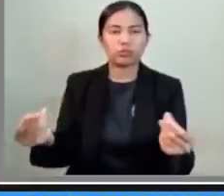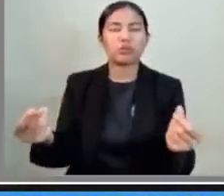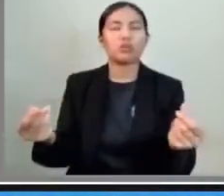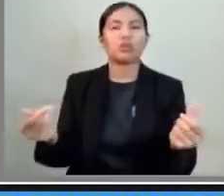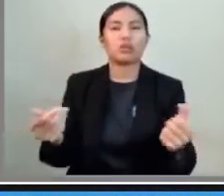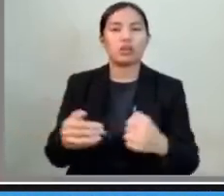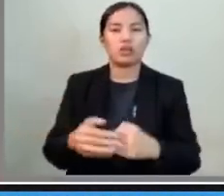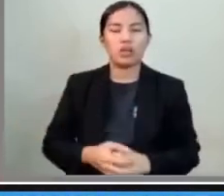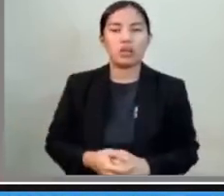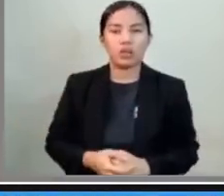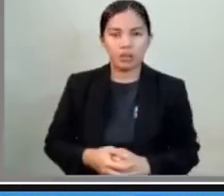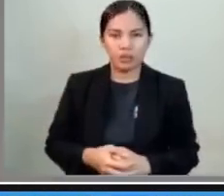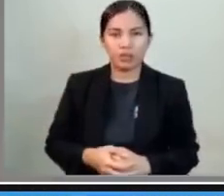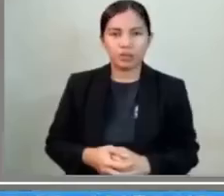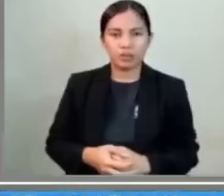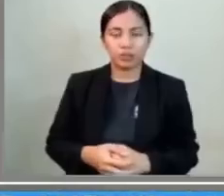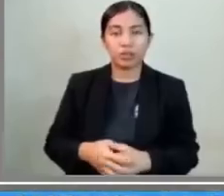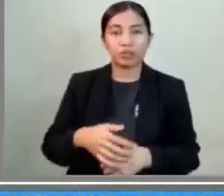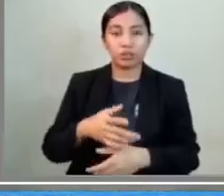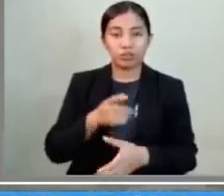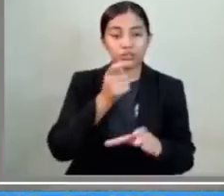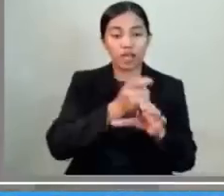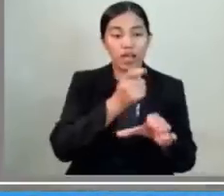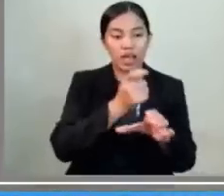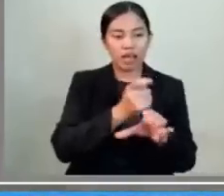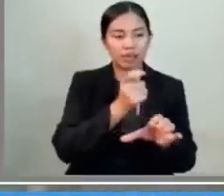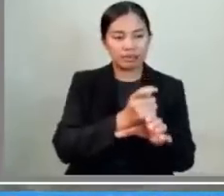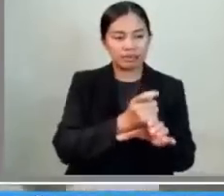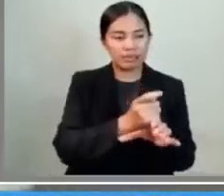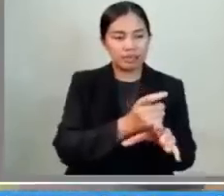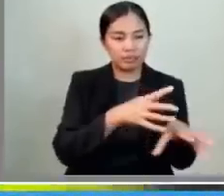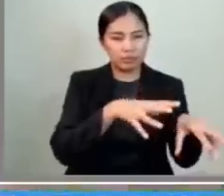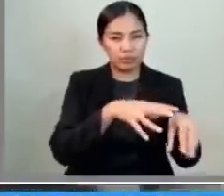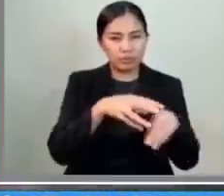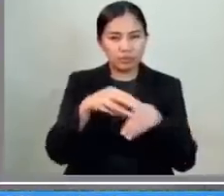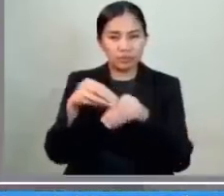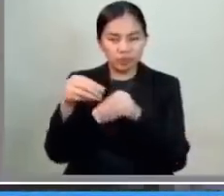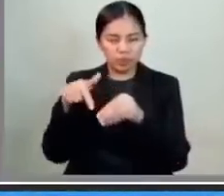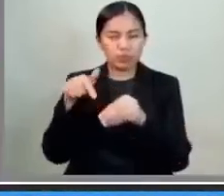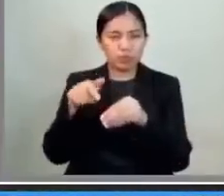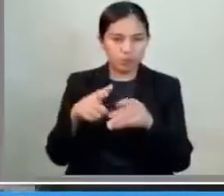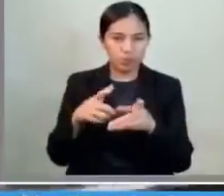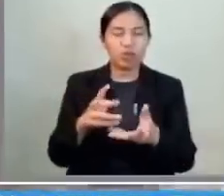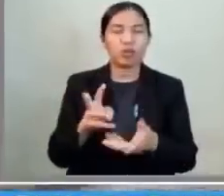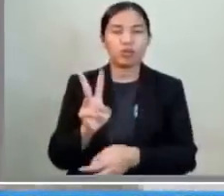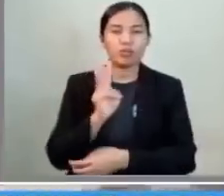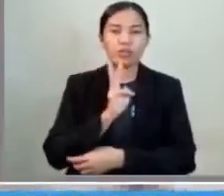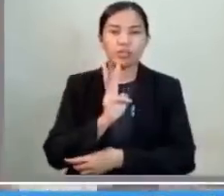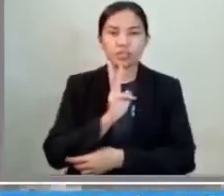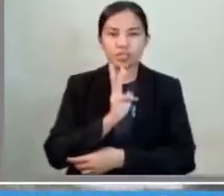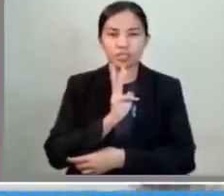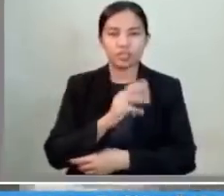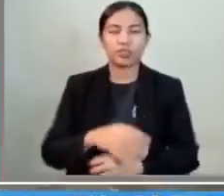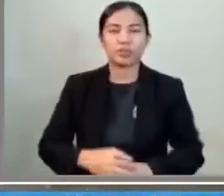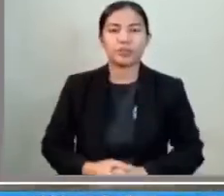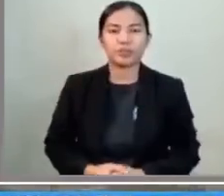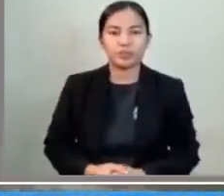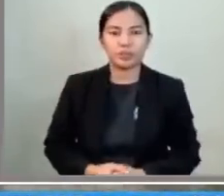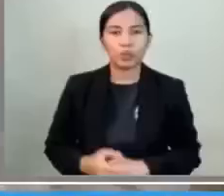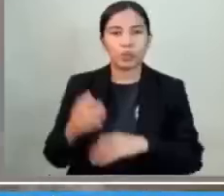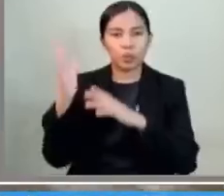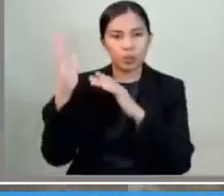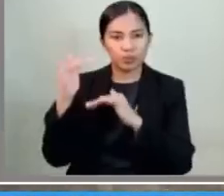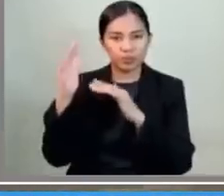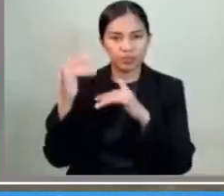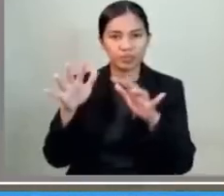from Tulaok po. Mm-hmm. So hopefully, mapababa po natin yung level ng tubig doon para mapabilis po natin yung daloy ng traffic. Mataas pa rin po ba